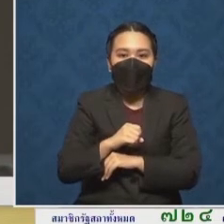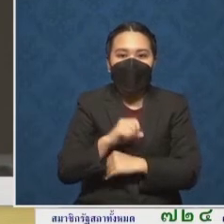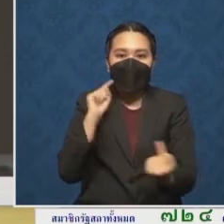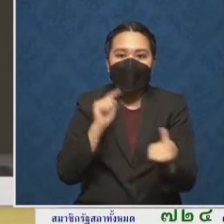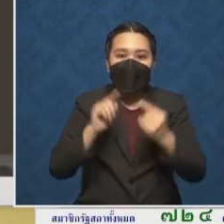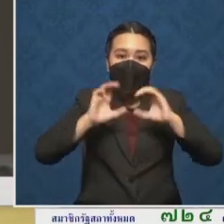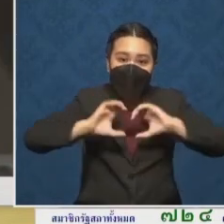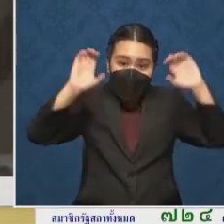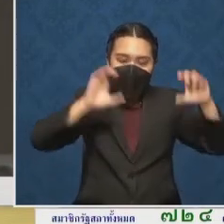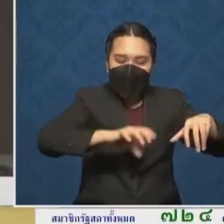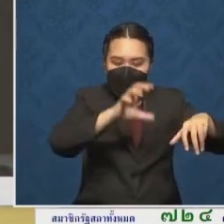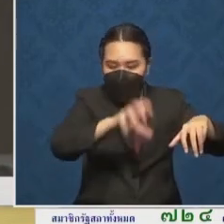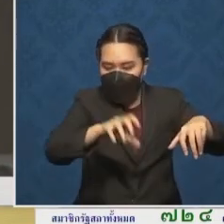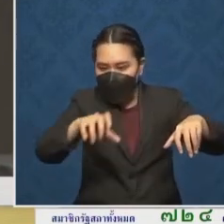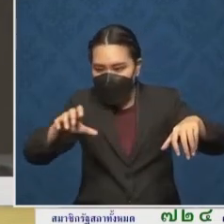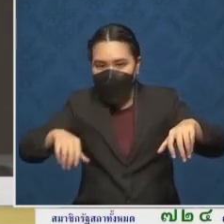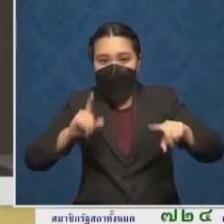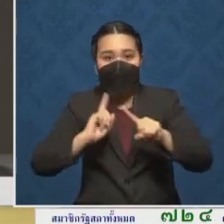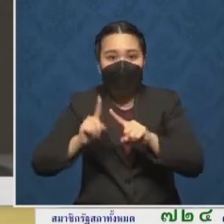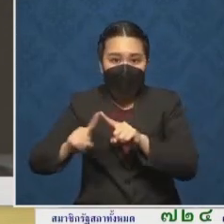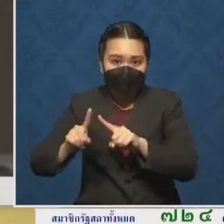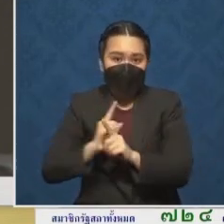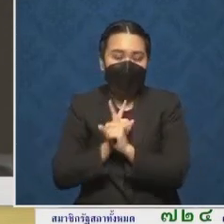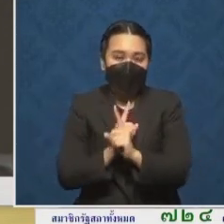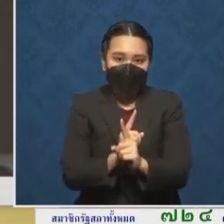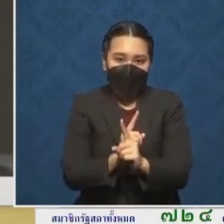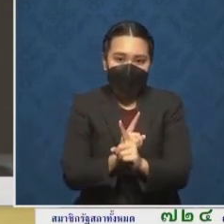น่วยงานของรัฐอื่นที่ได้กล่าวไปแล้ว